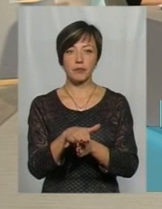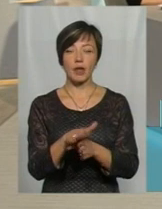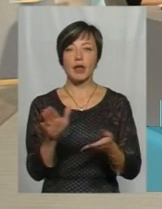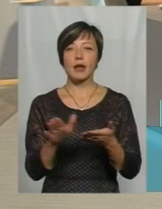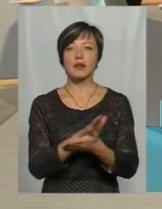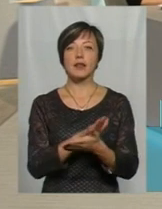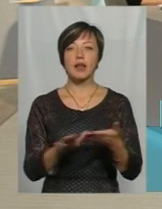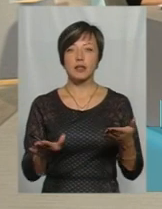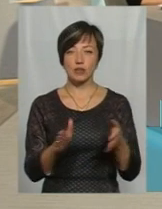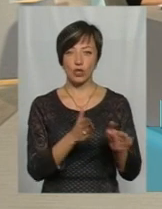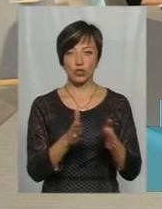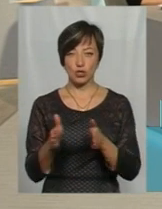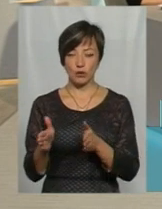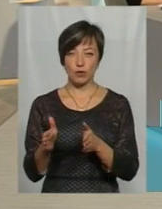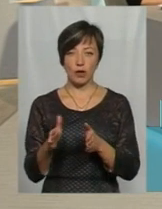дезрежиму. Тобто